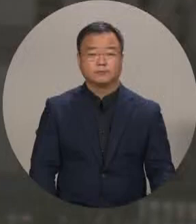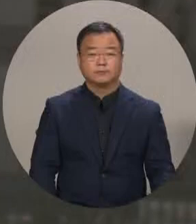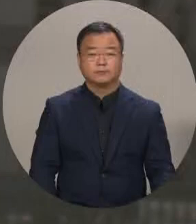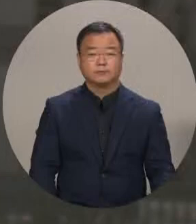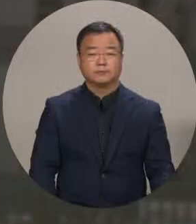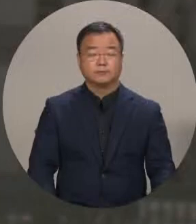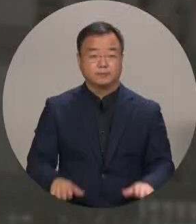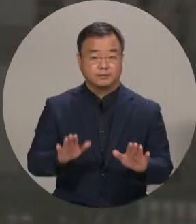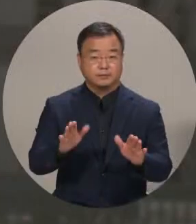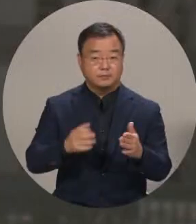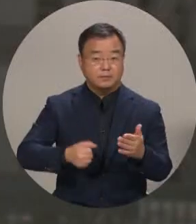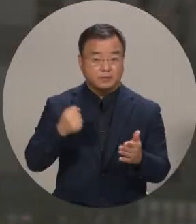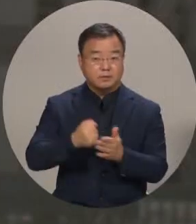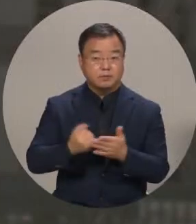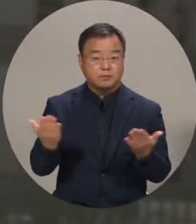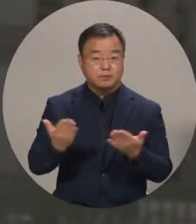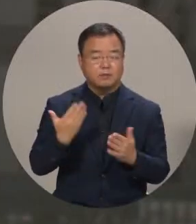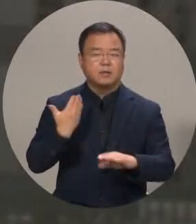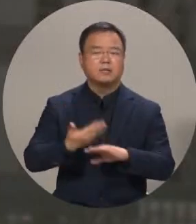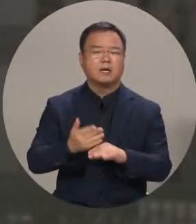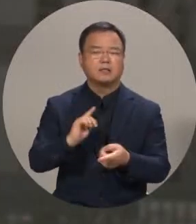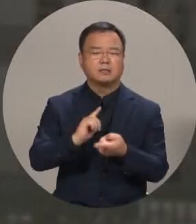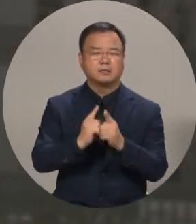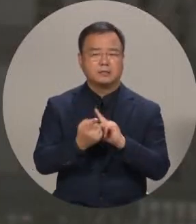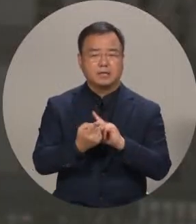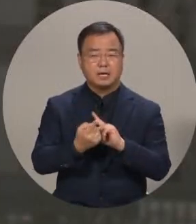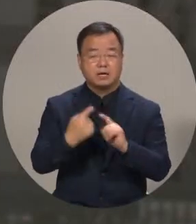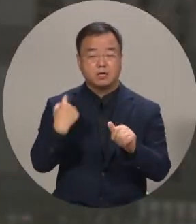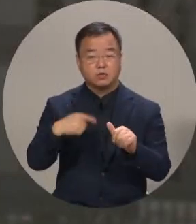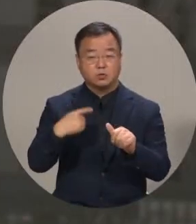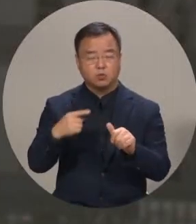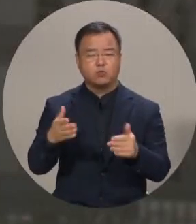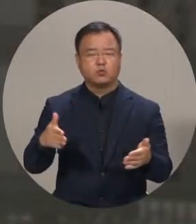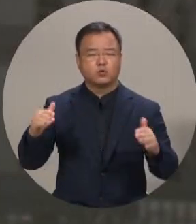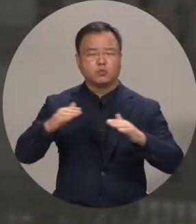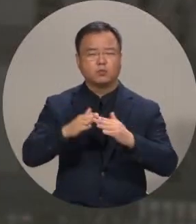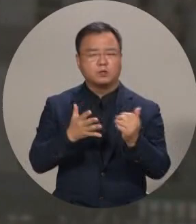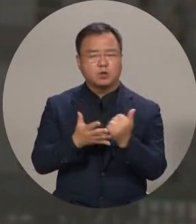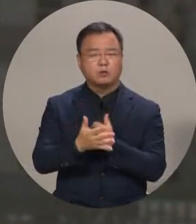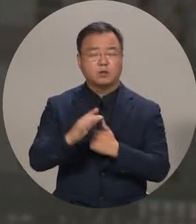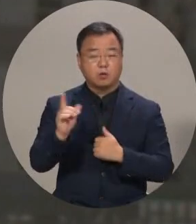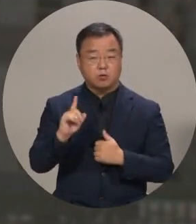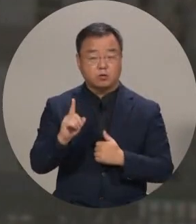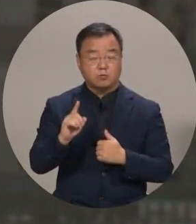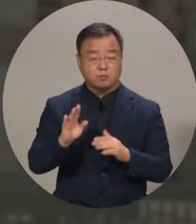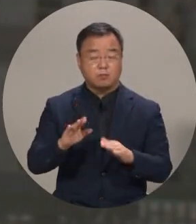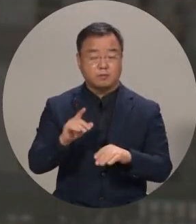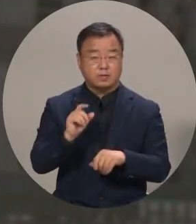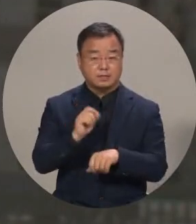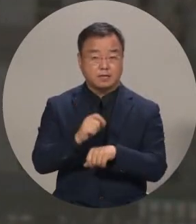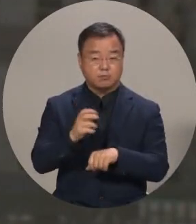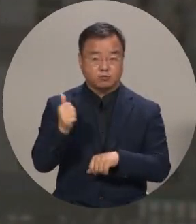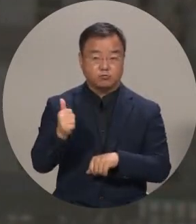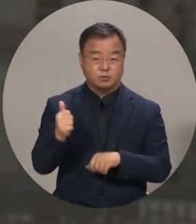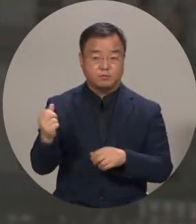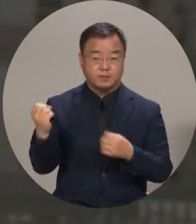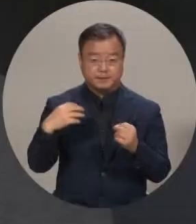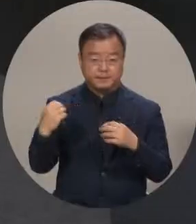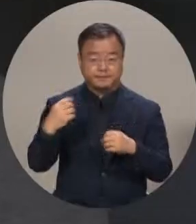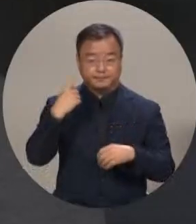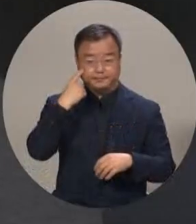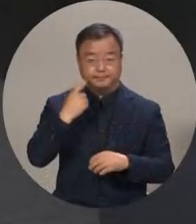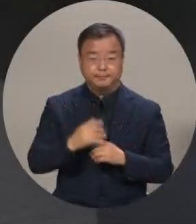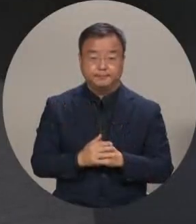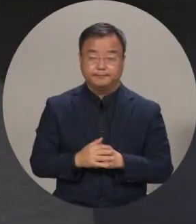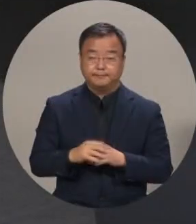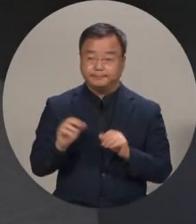네 이번 판결이 다른 대안교육기관이 어떤 영향을 줄지 대한교육연대 이홍우 사무국장과 자세히 짚어보겠습니다 국장님